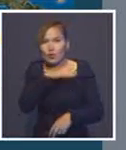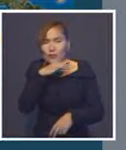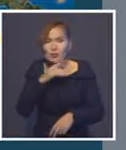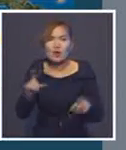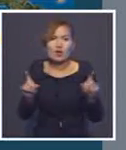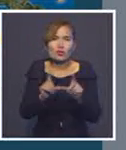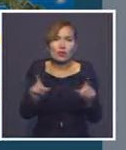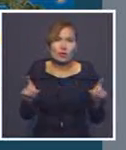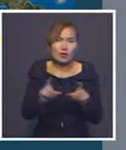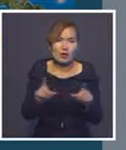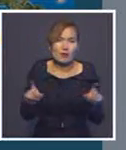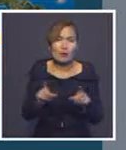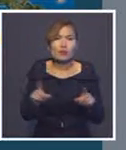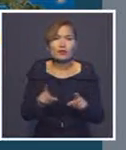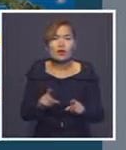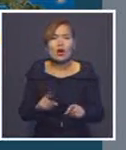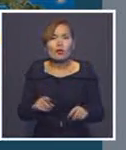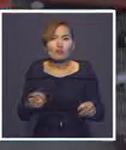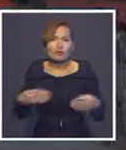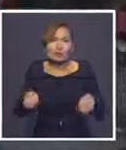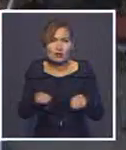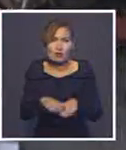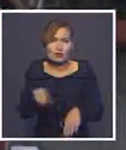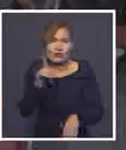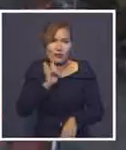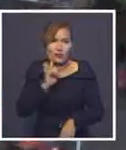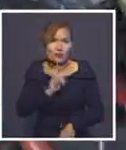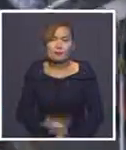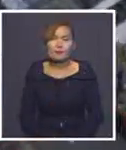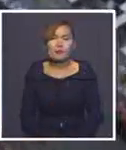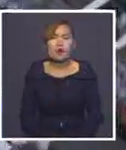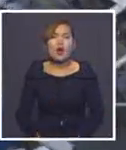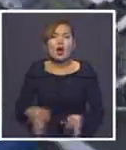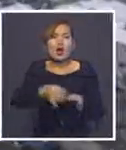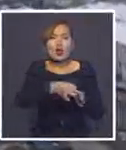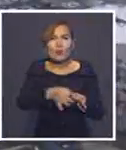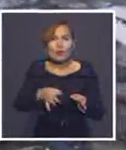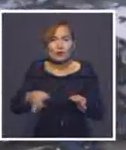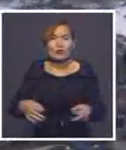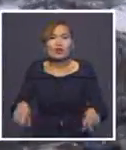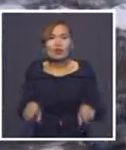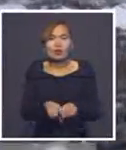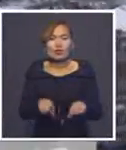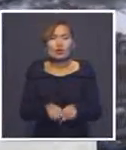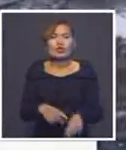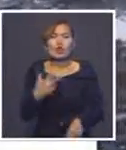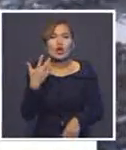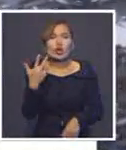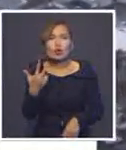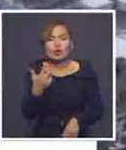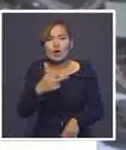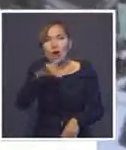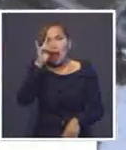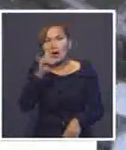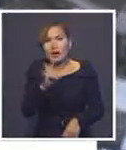дүкендер, жанар жағармай станциялар істен шыққан. Ал Нидерланды елігіндегі Сен-Мартин аралындағы 3 қазақстандық беші